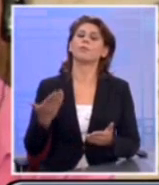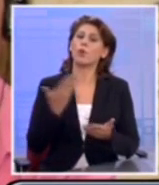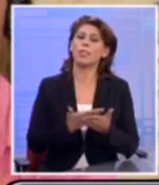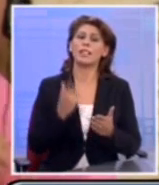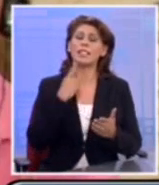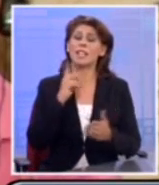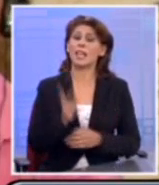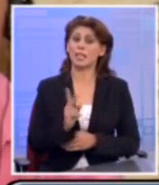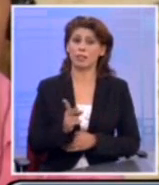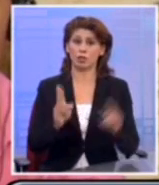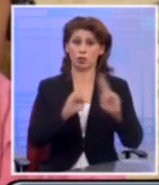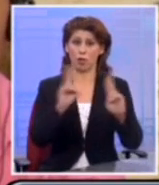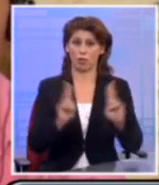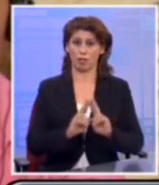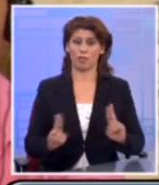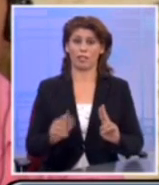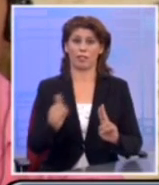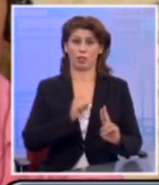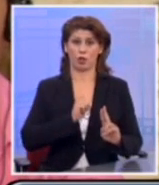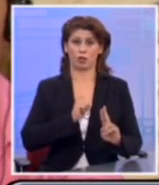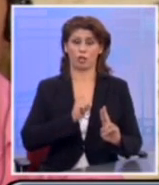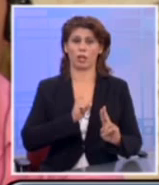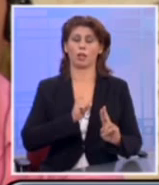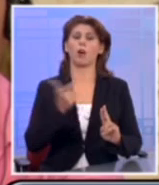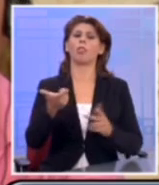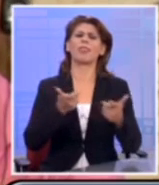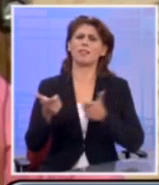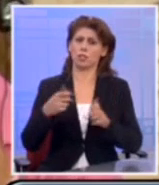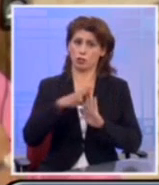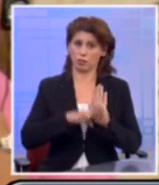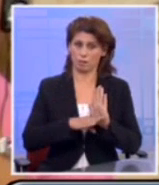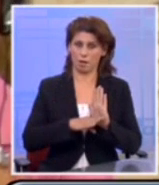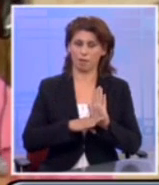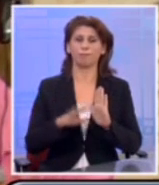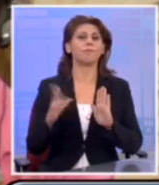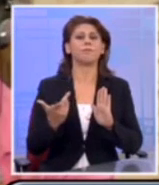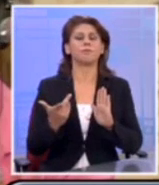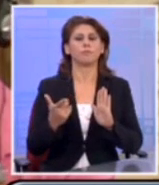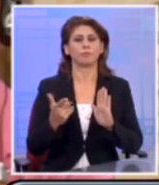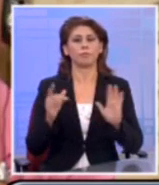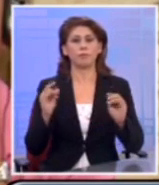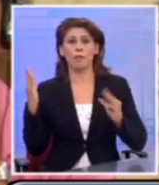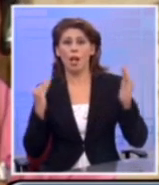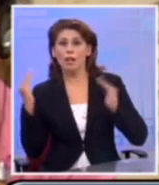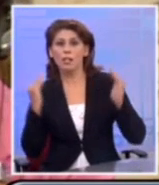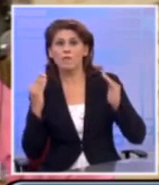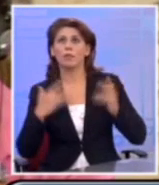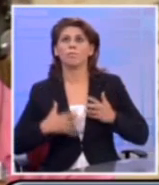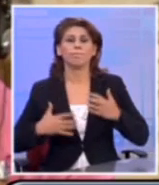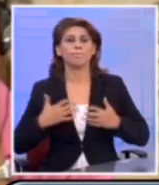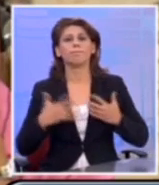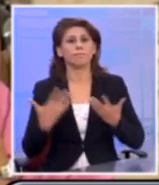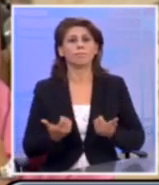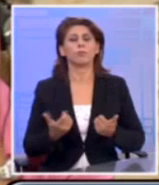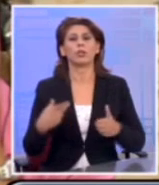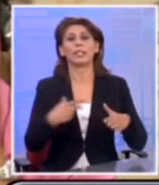το διεθνές ιδιωτικό πιστωτικό σύστημα είναι η ανασφάλεια στην οποία